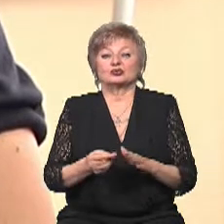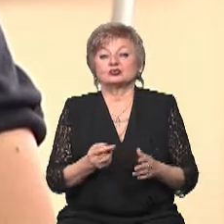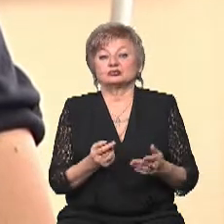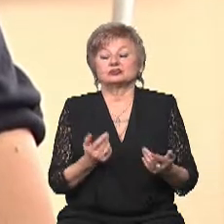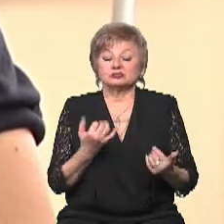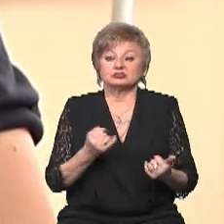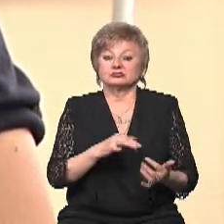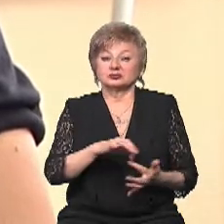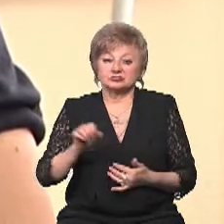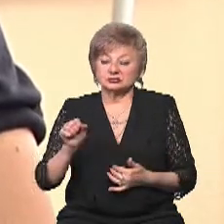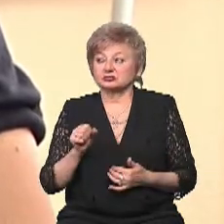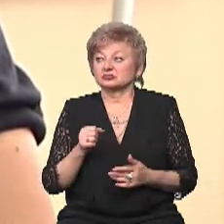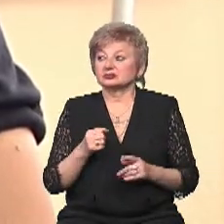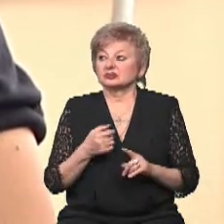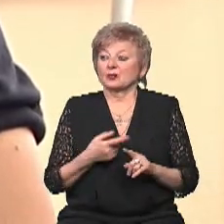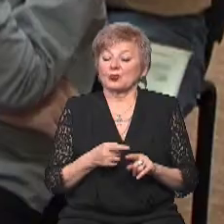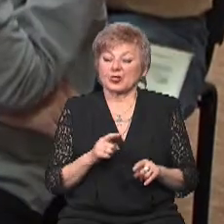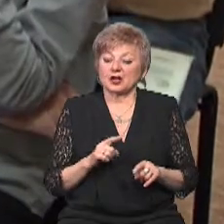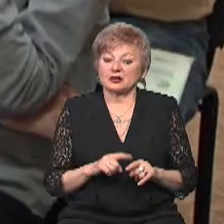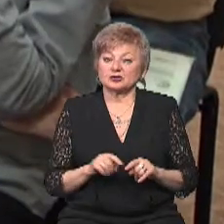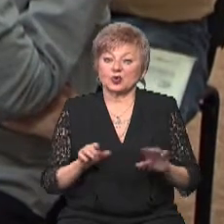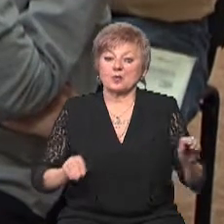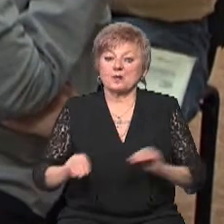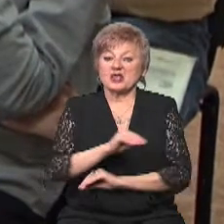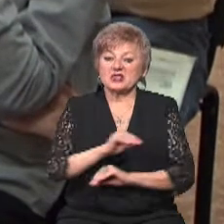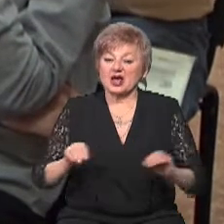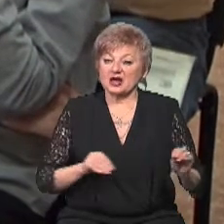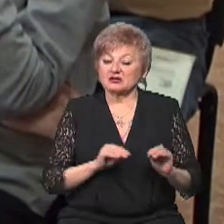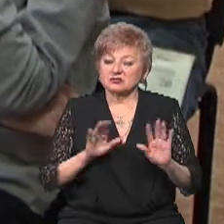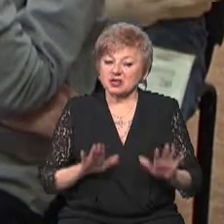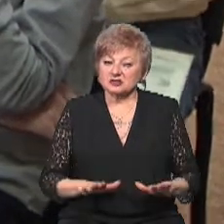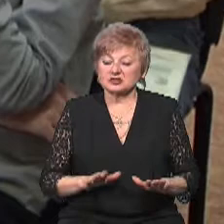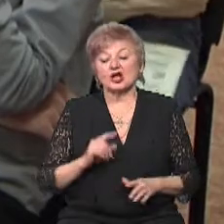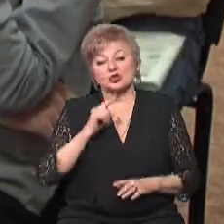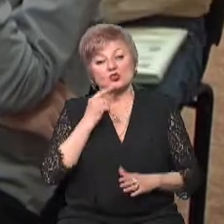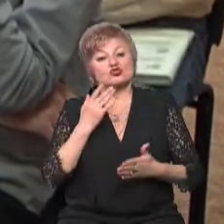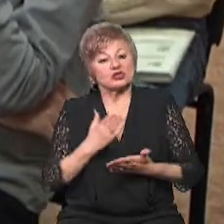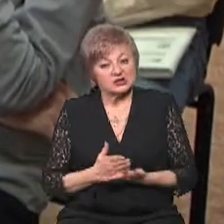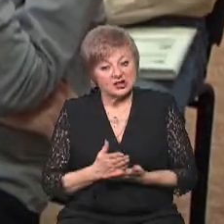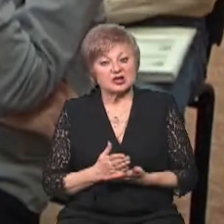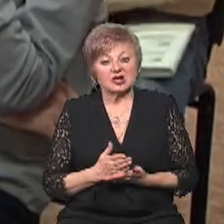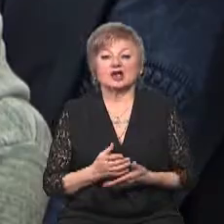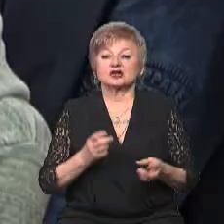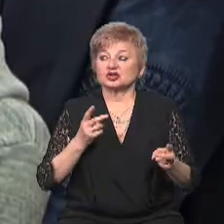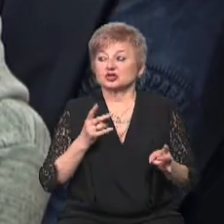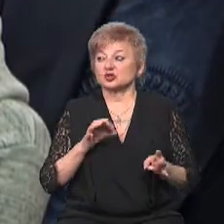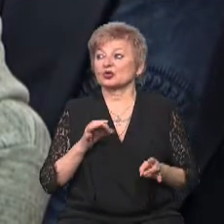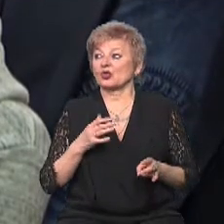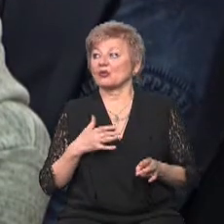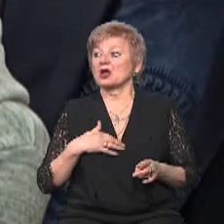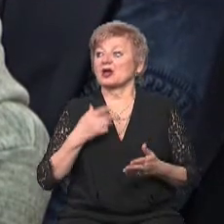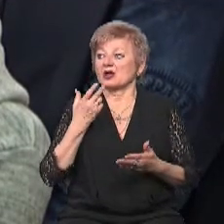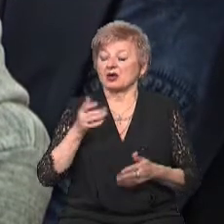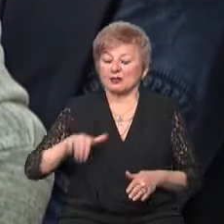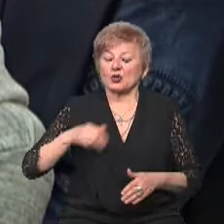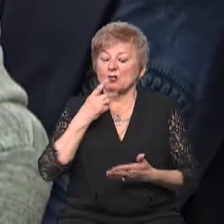и фотографируют геолокацию и скидывают. Сложности есть, но я думаю, что до конца года мы уже покажем результаты по